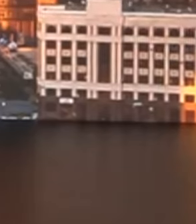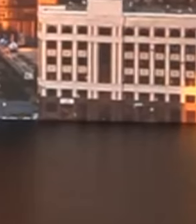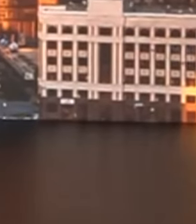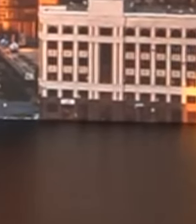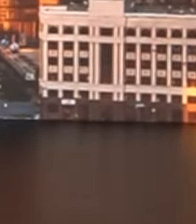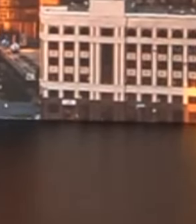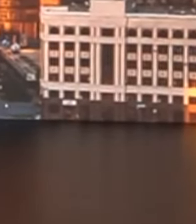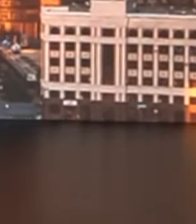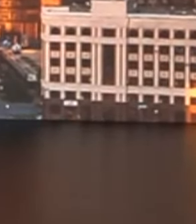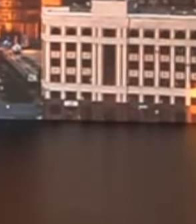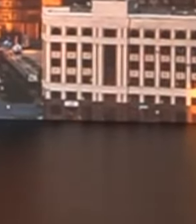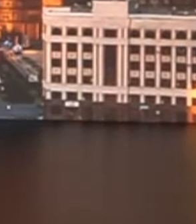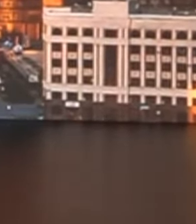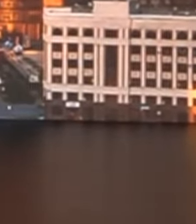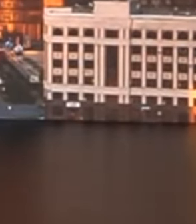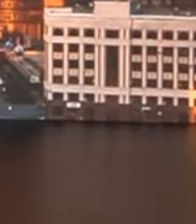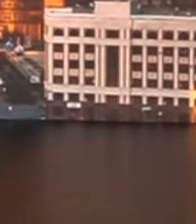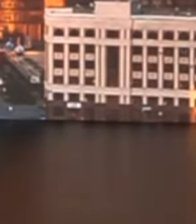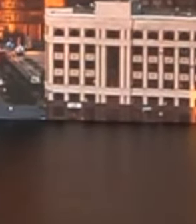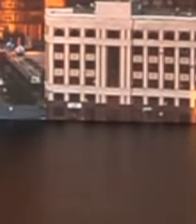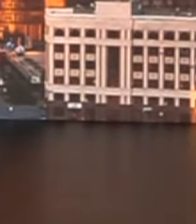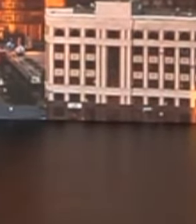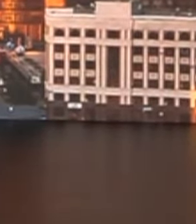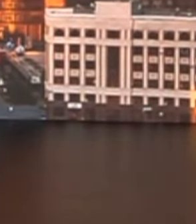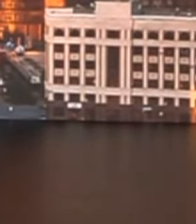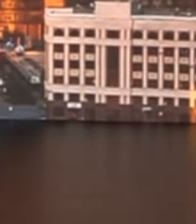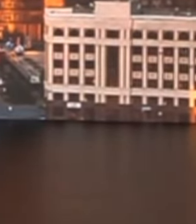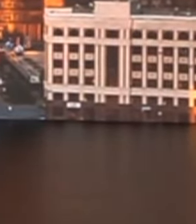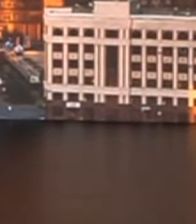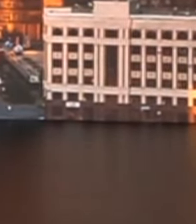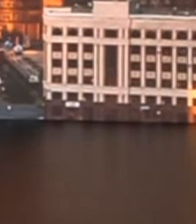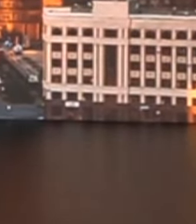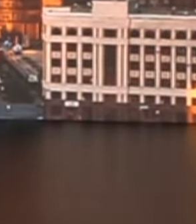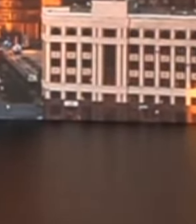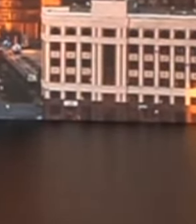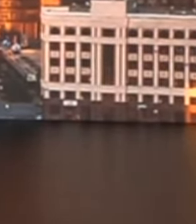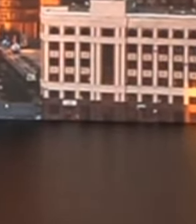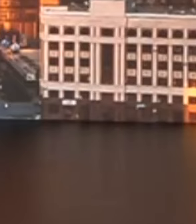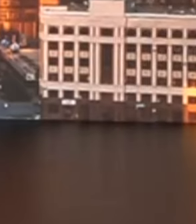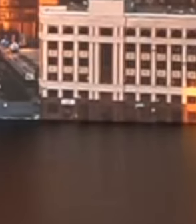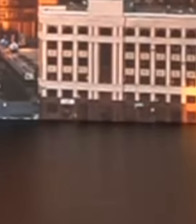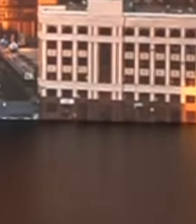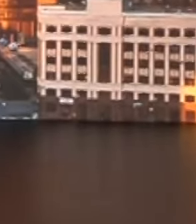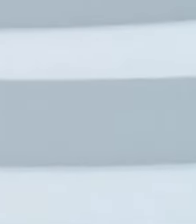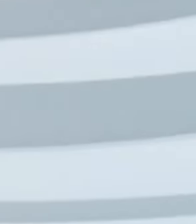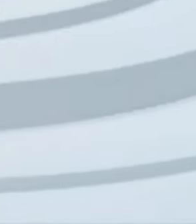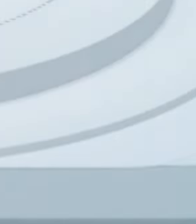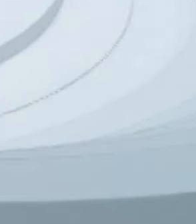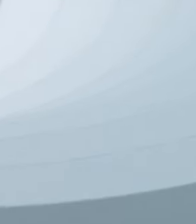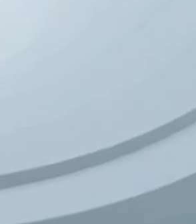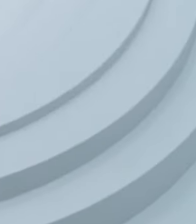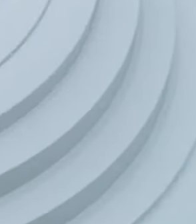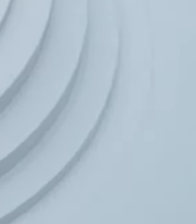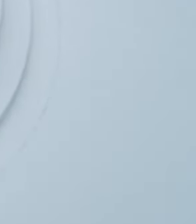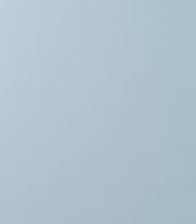18, түнде 13 градус жоғары болады. Назарларыңызға рахмет, арнадан алыстамаңыз.